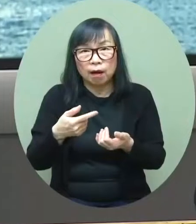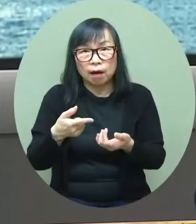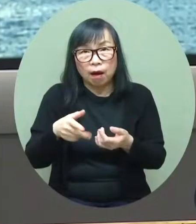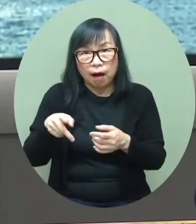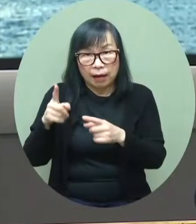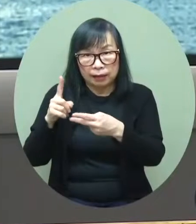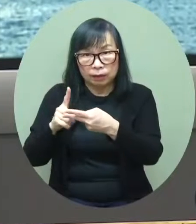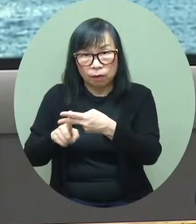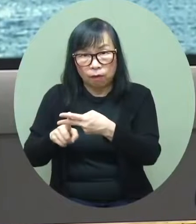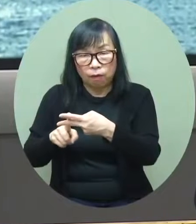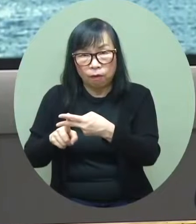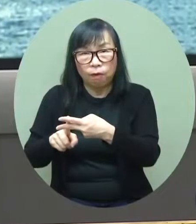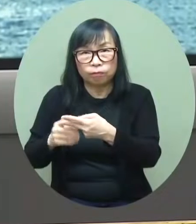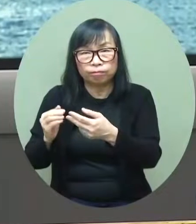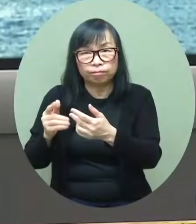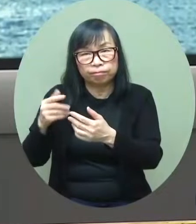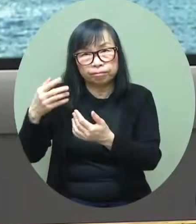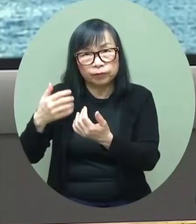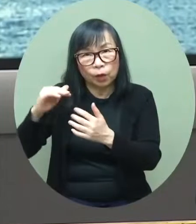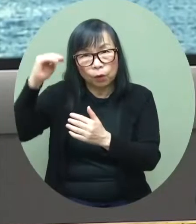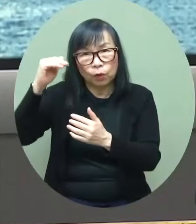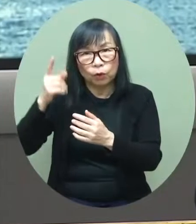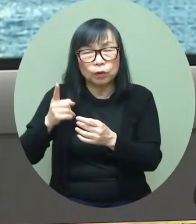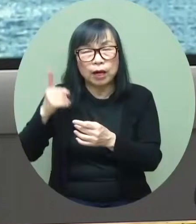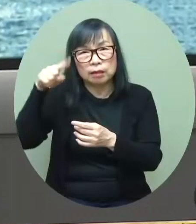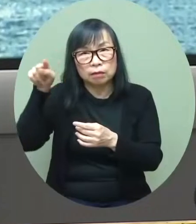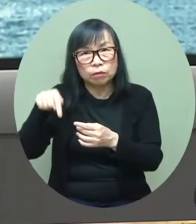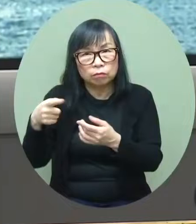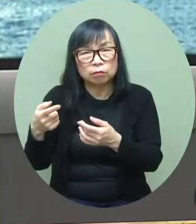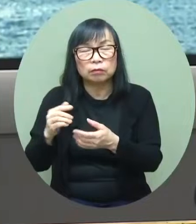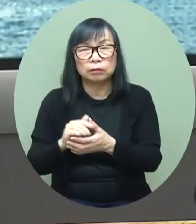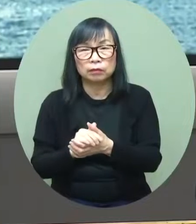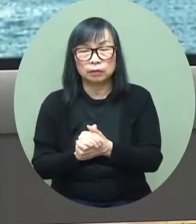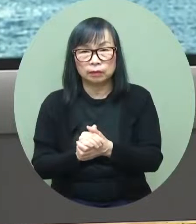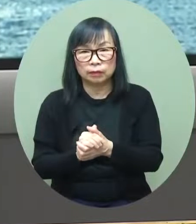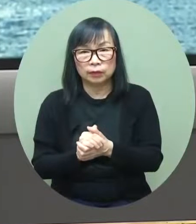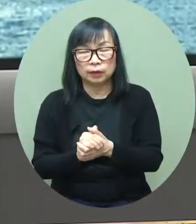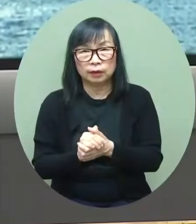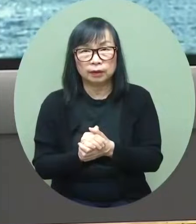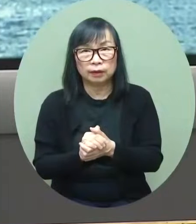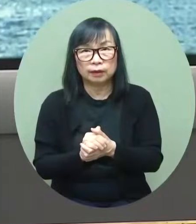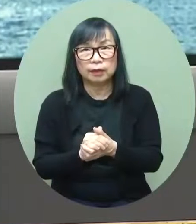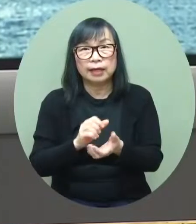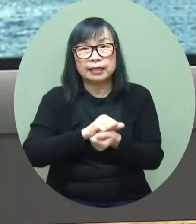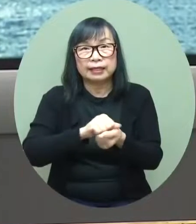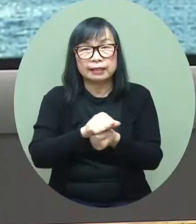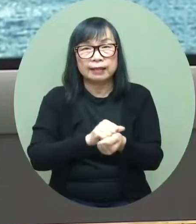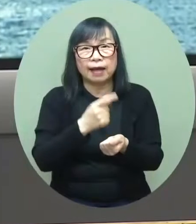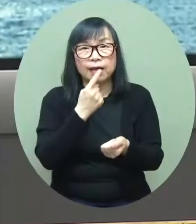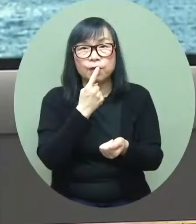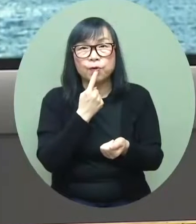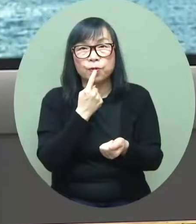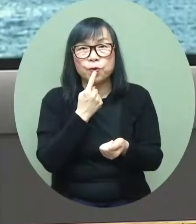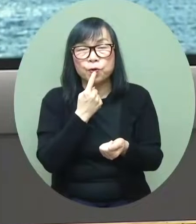佢個肌肝嘅指數咧都係高嘅，去到成個千嘅。咁佢都接受咗一啲洗血嘅治